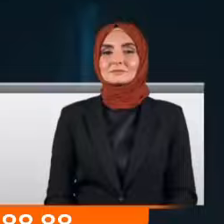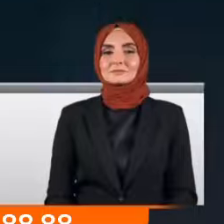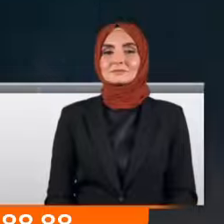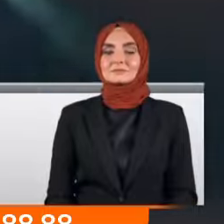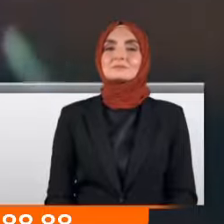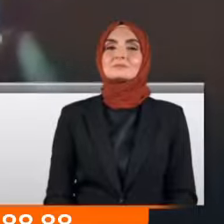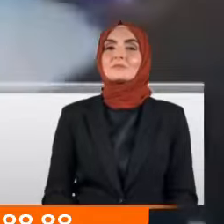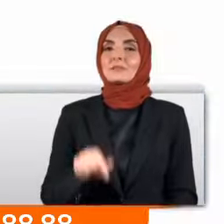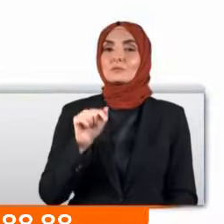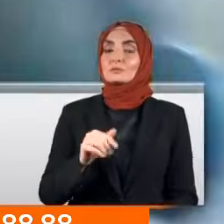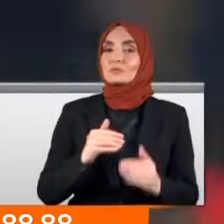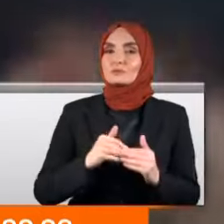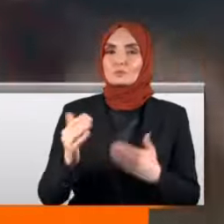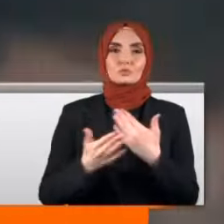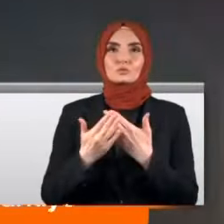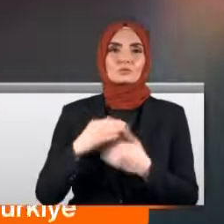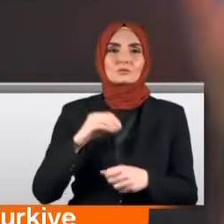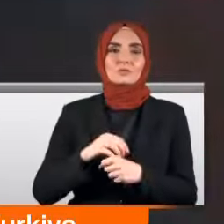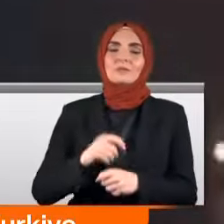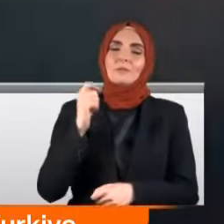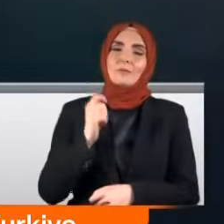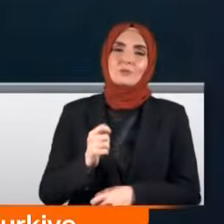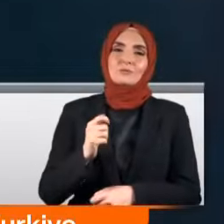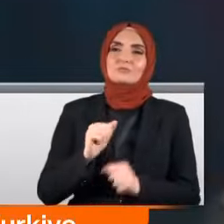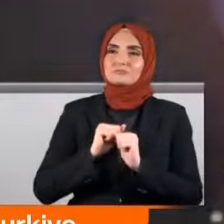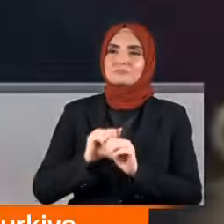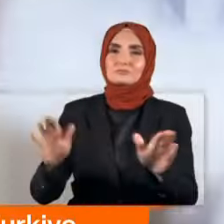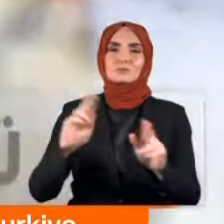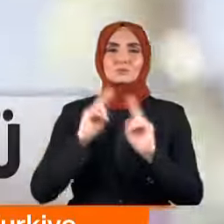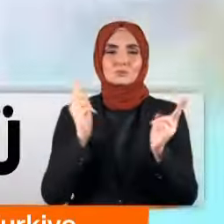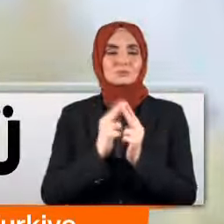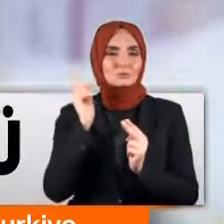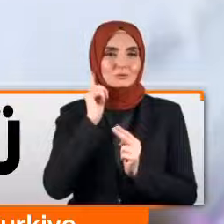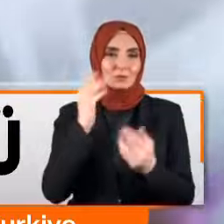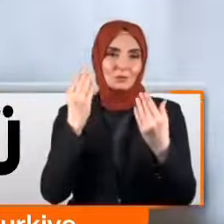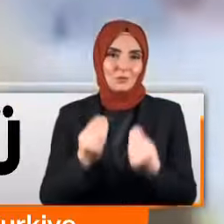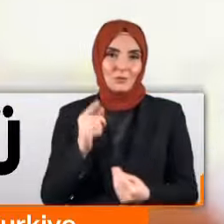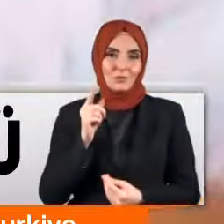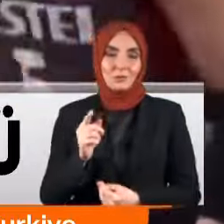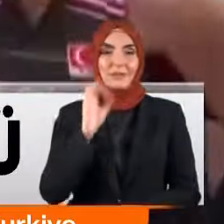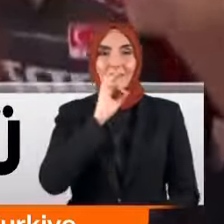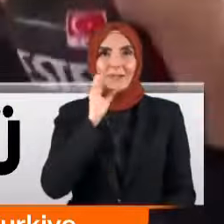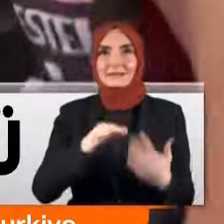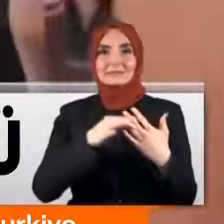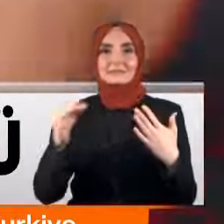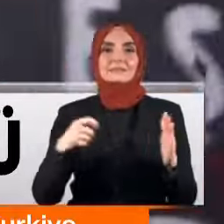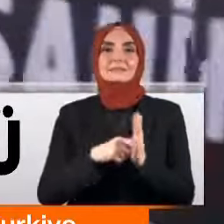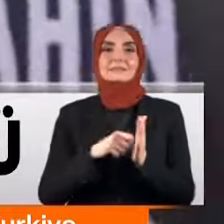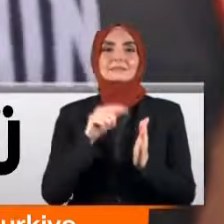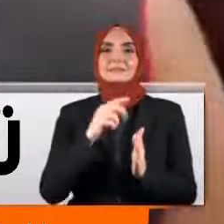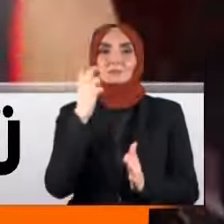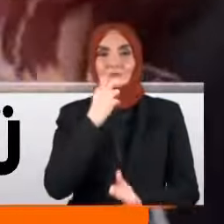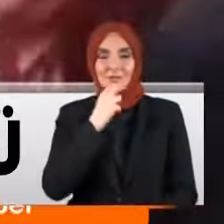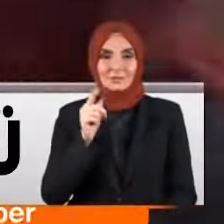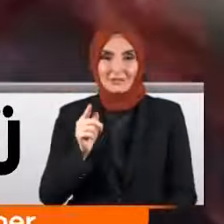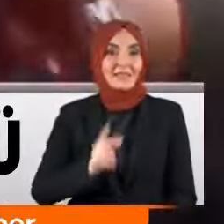Artık düğünlerin olmazsa olmazı olan ve ünü tüm dünyaya yayılan Erik Dalı türküsü son olarak da A Milli Kadın Voleybol Takımı'nın